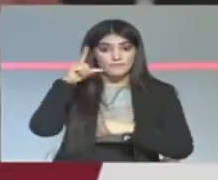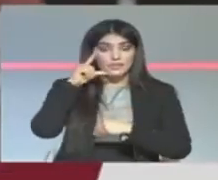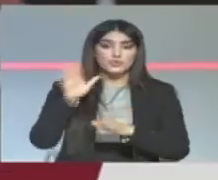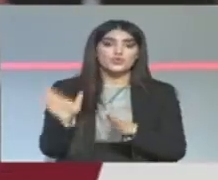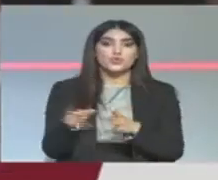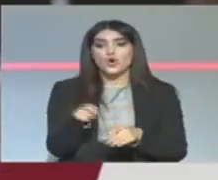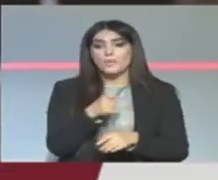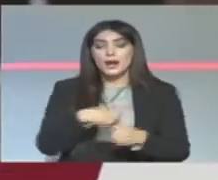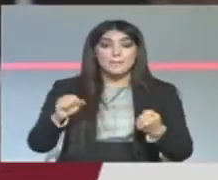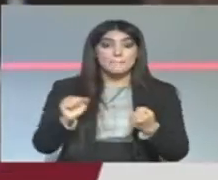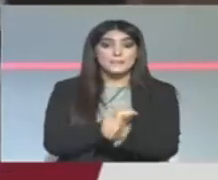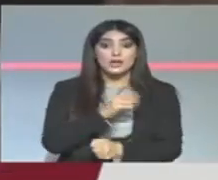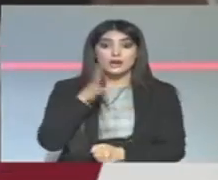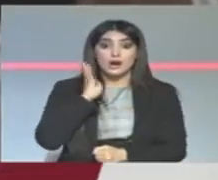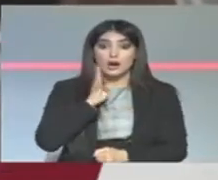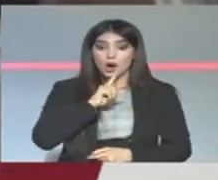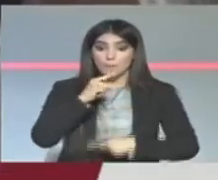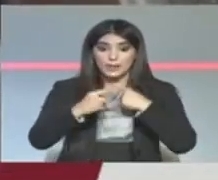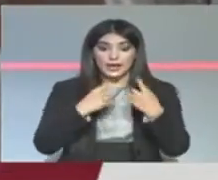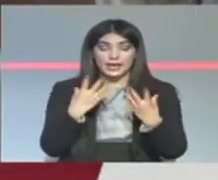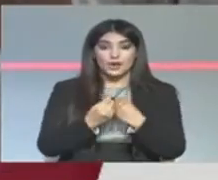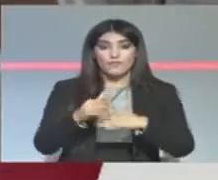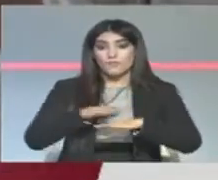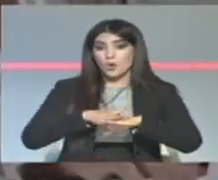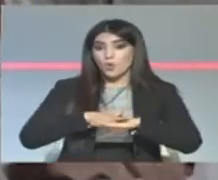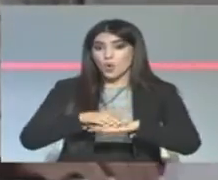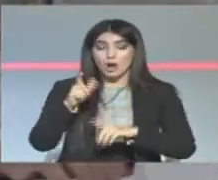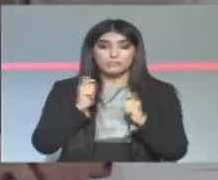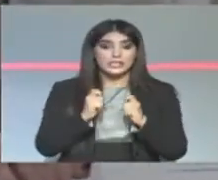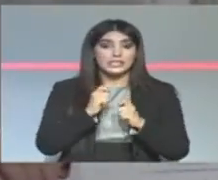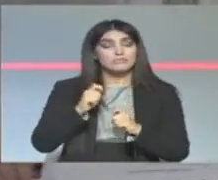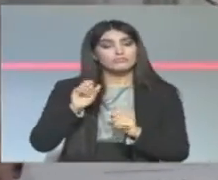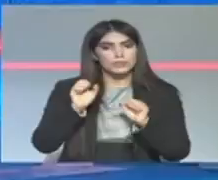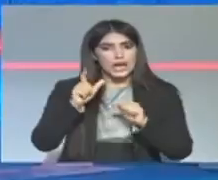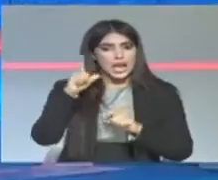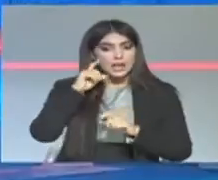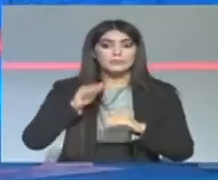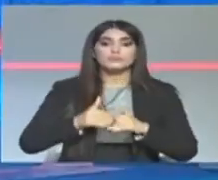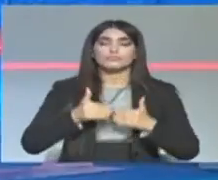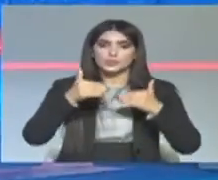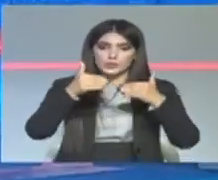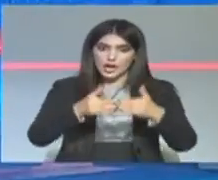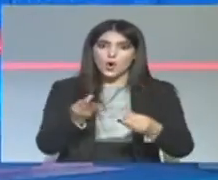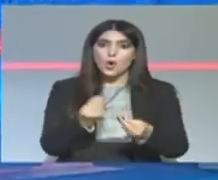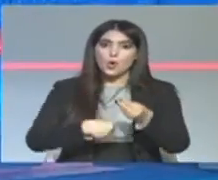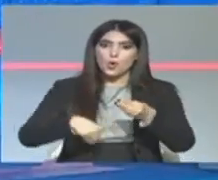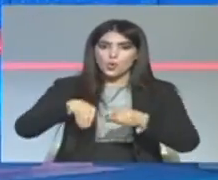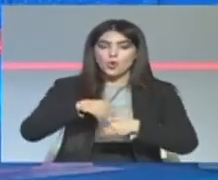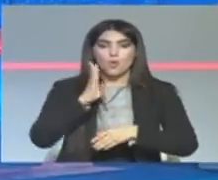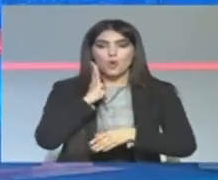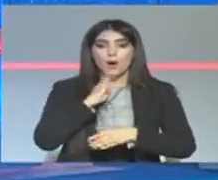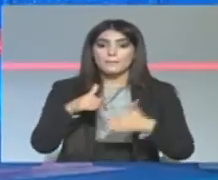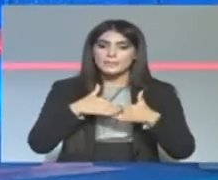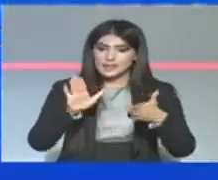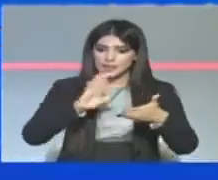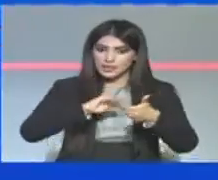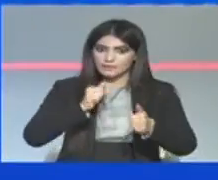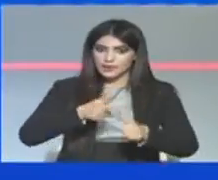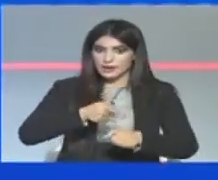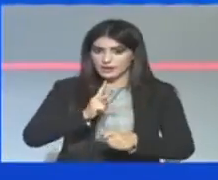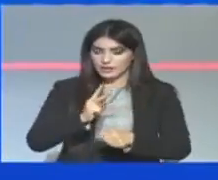اختتام الملتقى لكن ما يروج في الاوساط السياسيه ليبيه امكانيه التمديد بحثا عن اوسع قاعده توافقيه